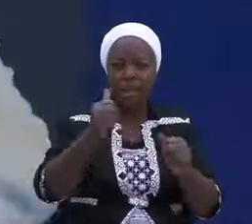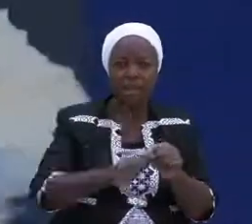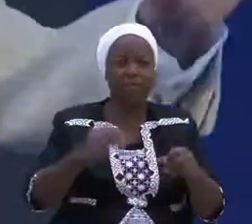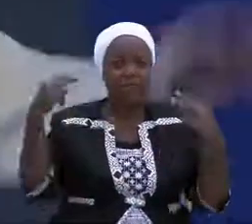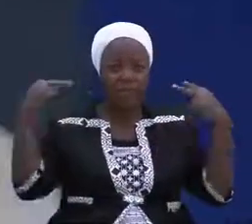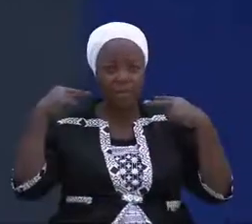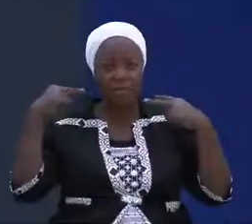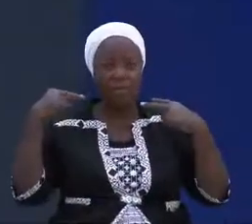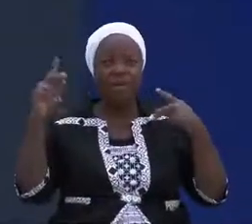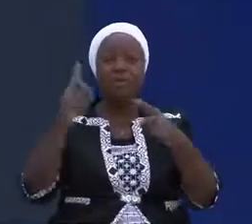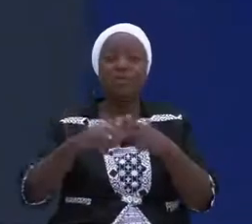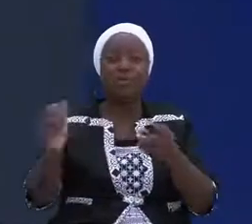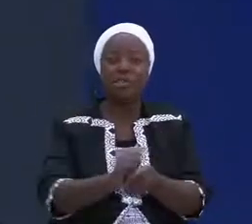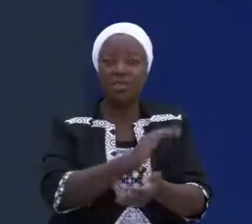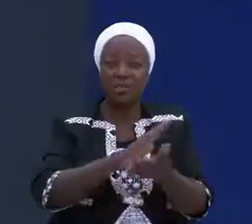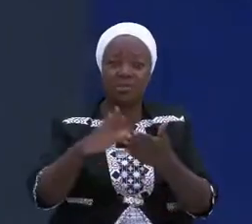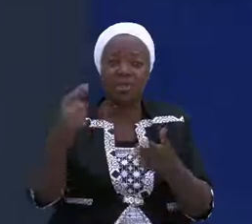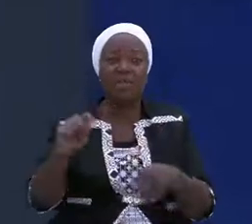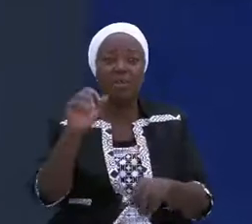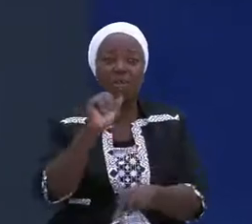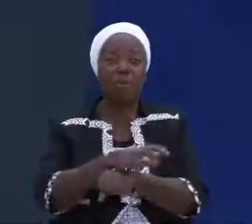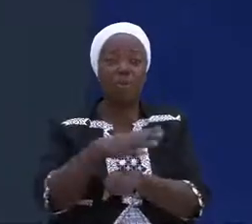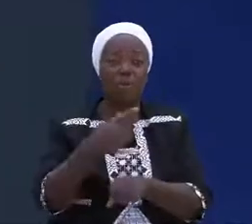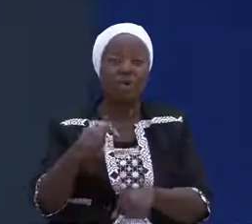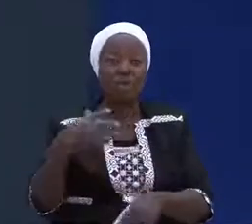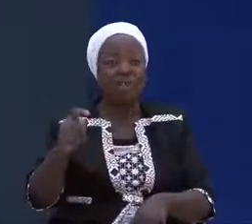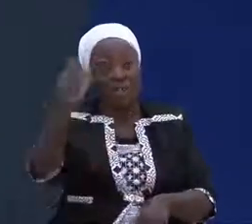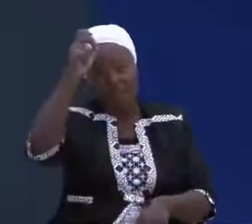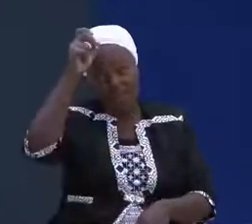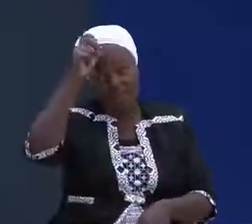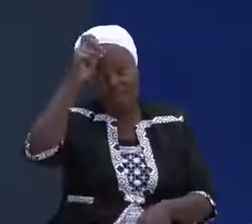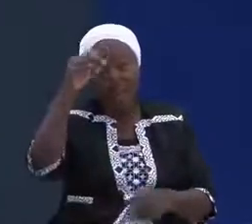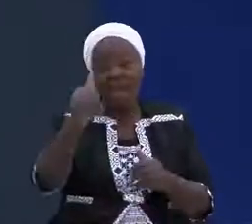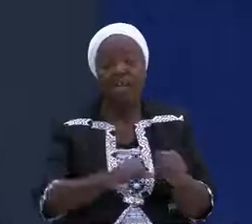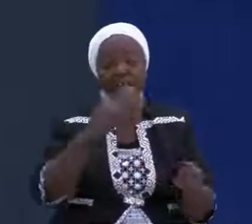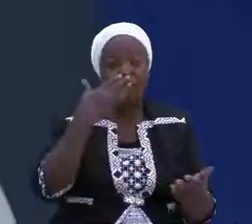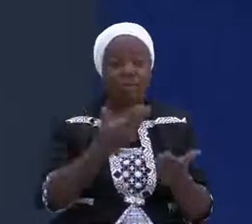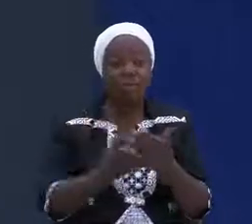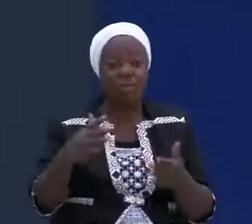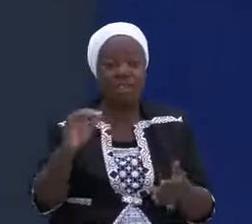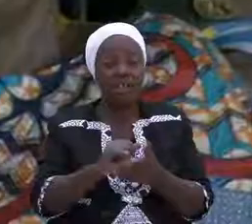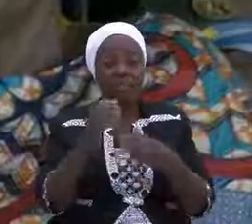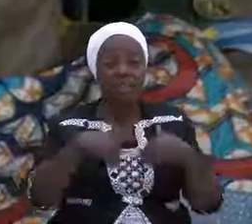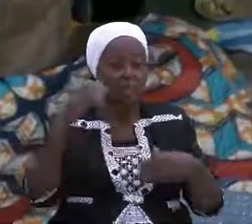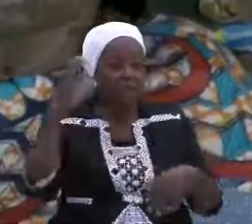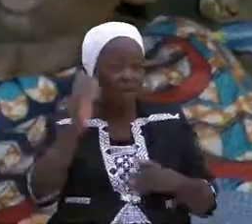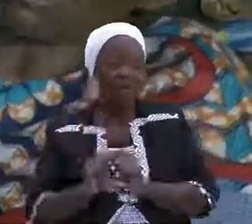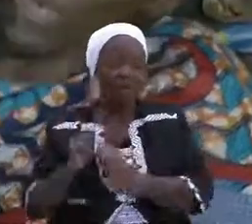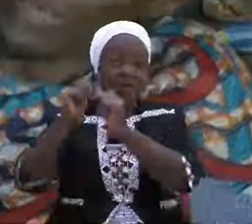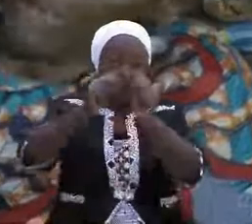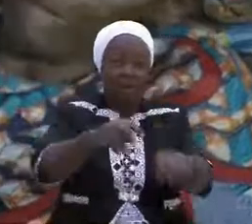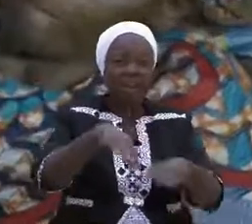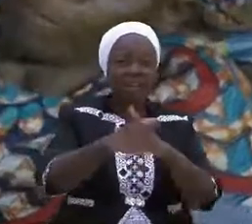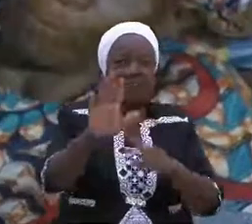jougs, pour détruire les œuvres du diable. Toute bonne chose que tu as entendu sera transférée dans ta